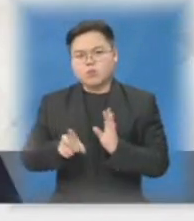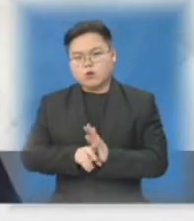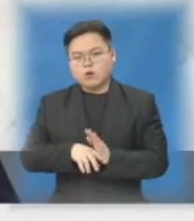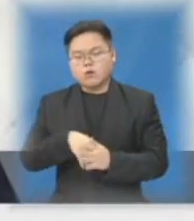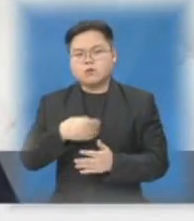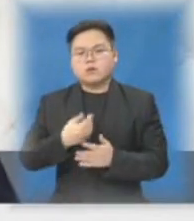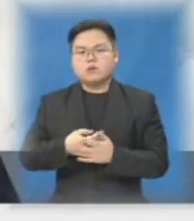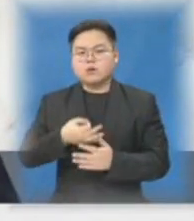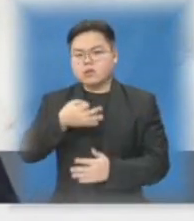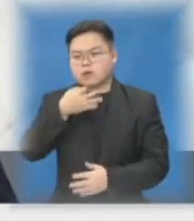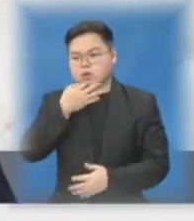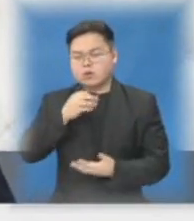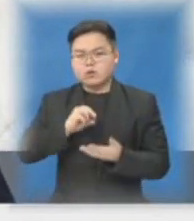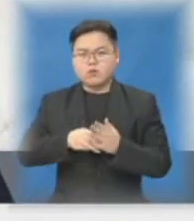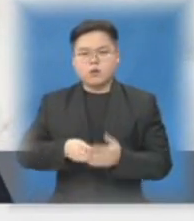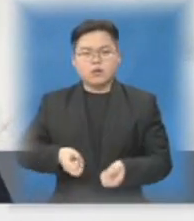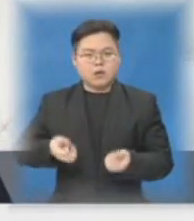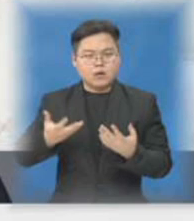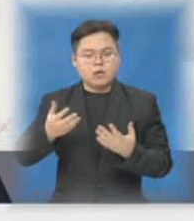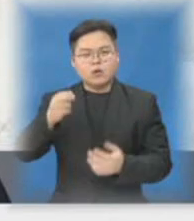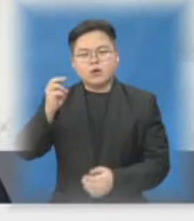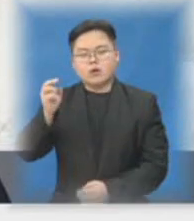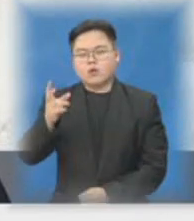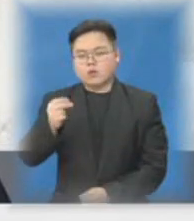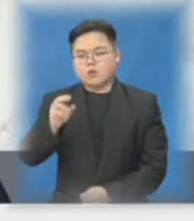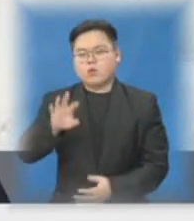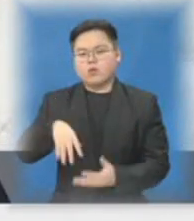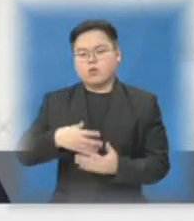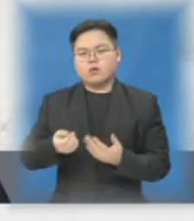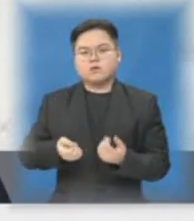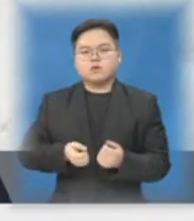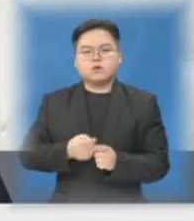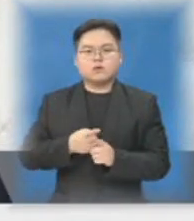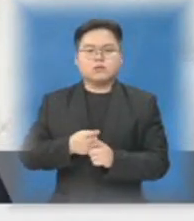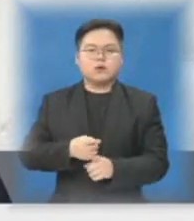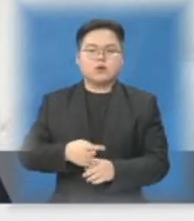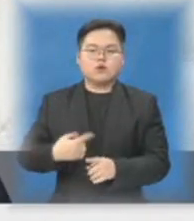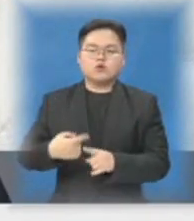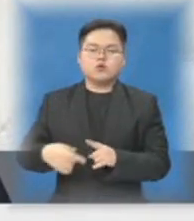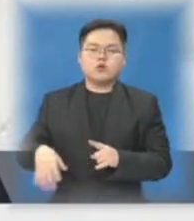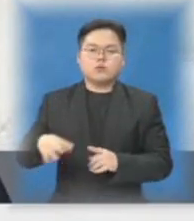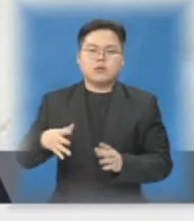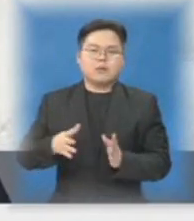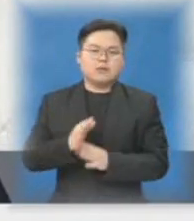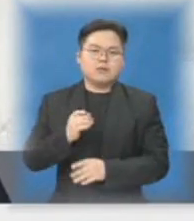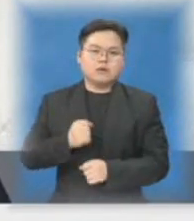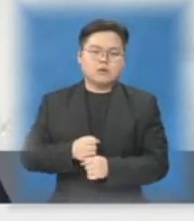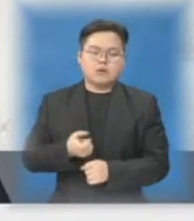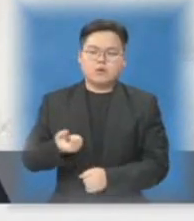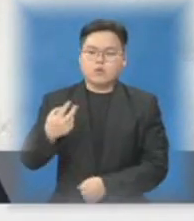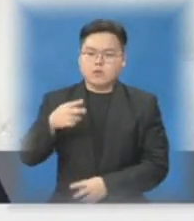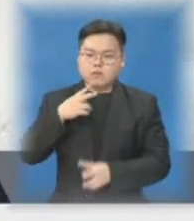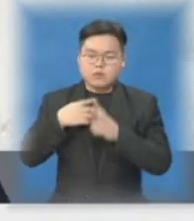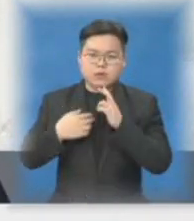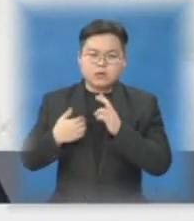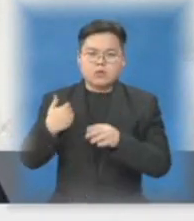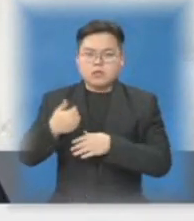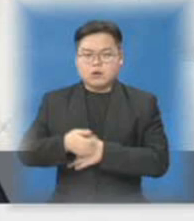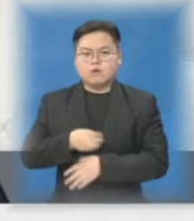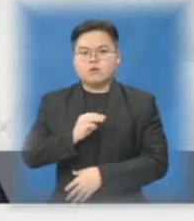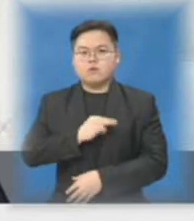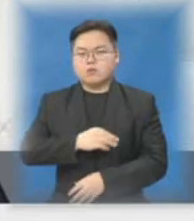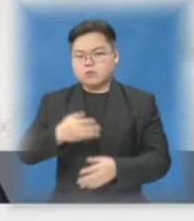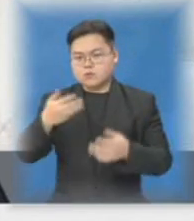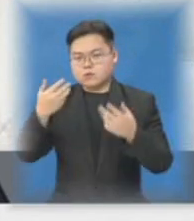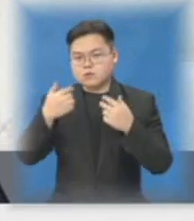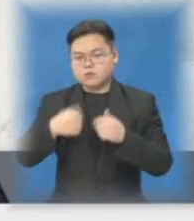зэрэг урьдчилсан төлөвлөгөө гаргаж тодорхой хуваар зохицуулалтын дагуу орон нутгуудтай хамтран хүндрэл чирэгдлгүй зохион байгуулахыг